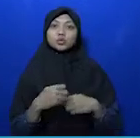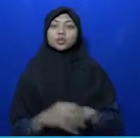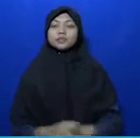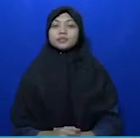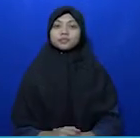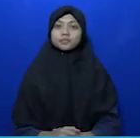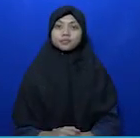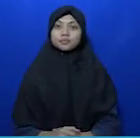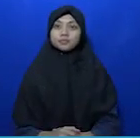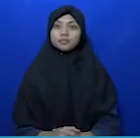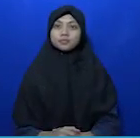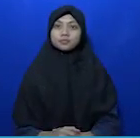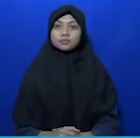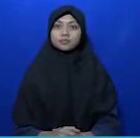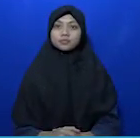Selanjutnya,